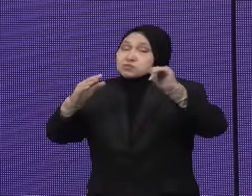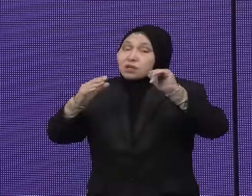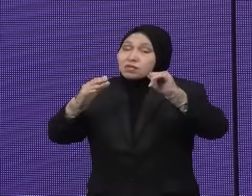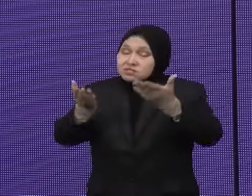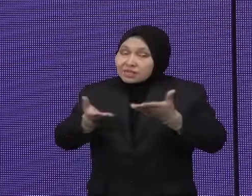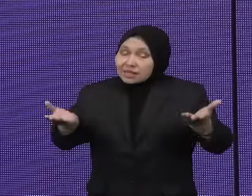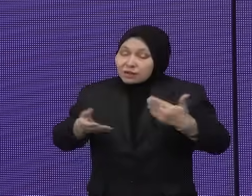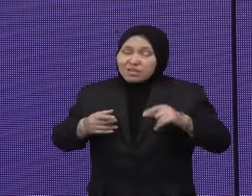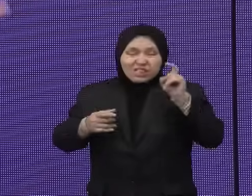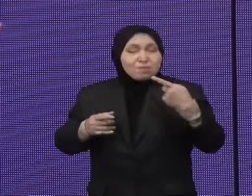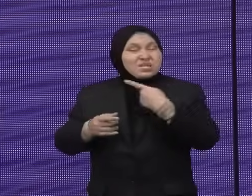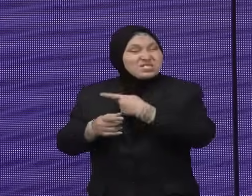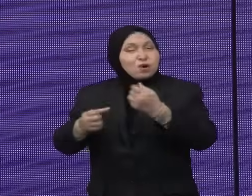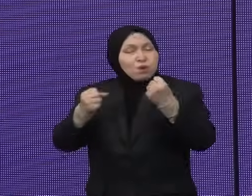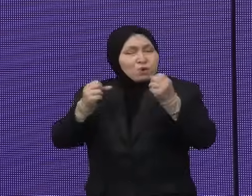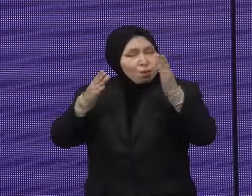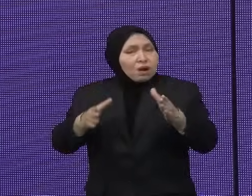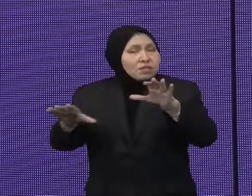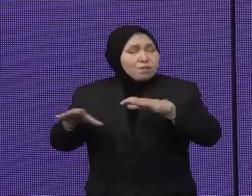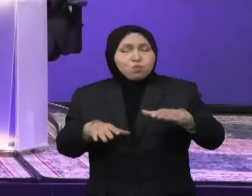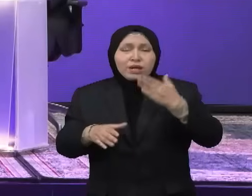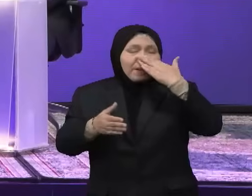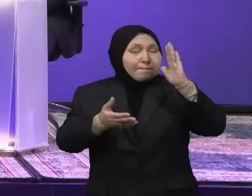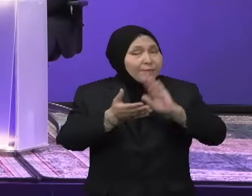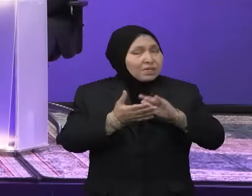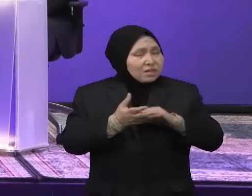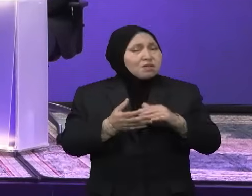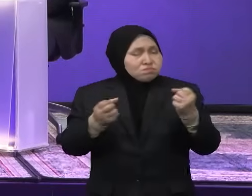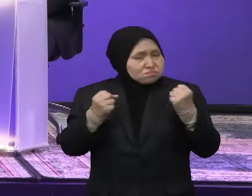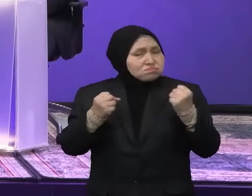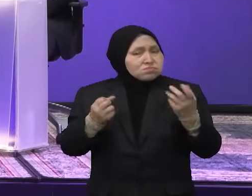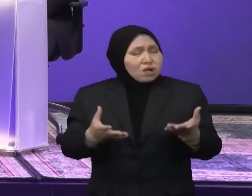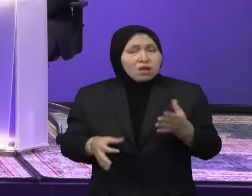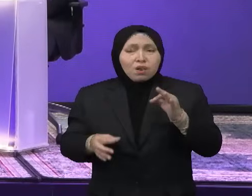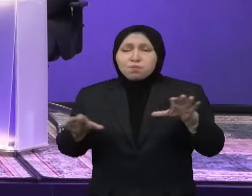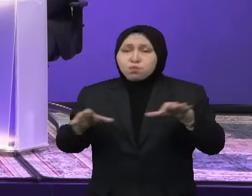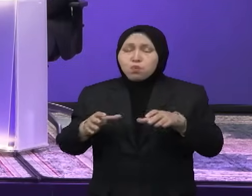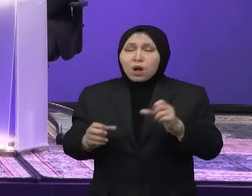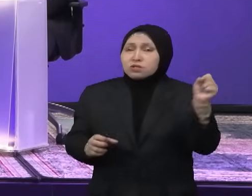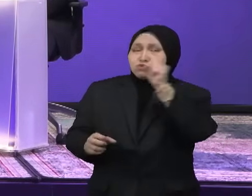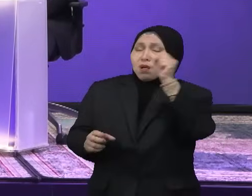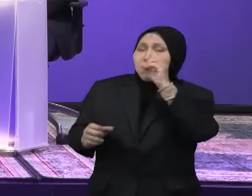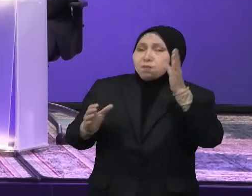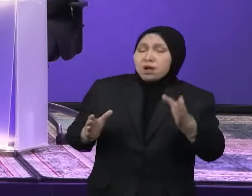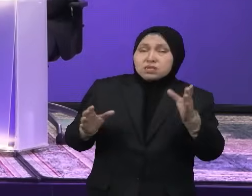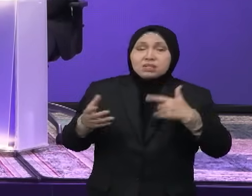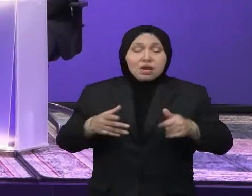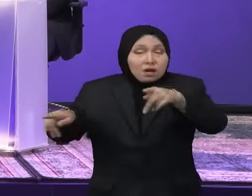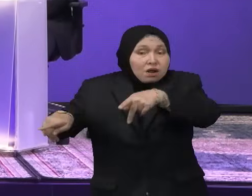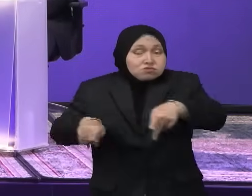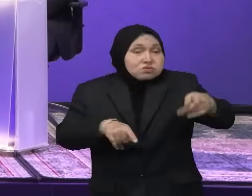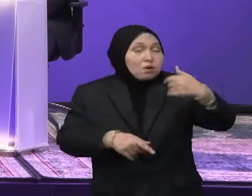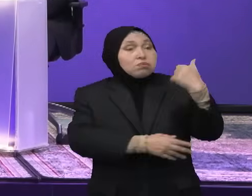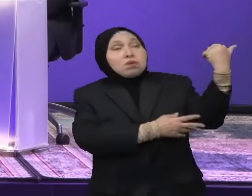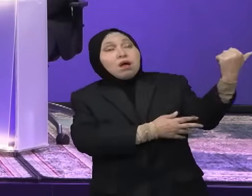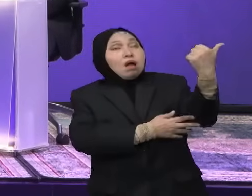kuat. Kena kuat. Pasal apa? Pasal orang yang buat benda tak baik ni kuat juga, Ustaz. Kan? Dia kalau buat konsert ke, kalau dia nak rancang untuk arak